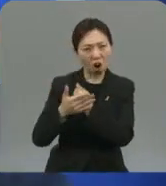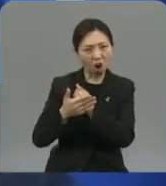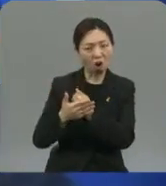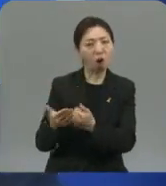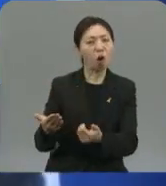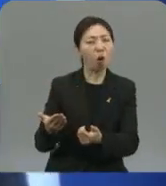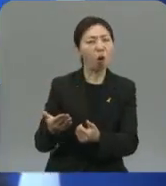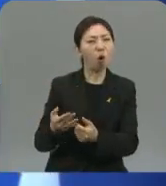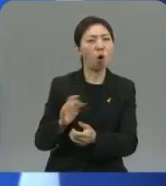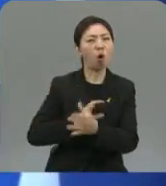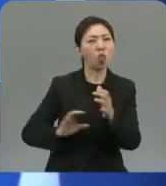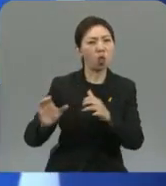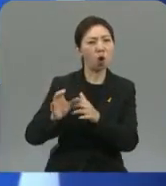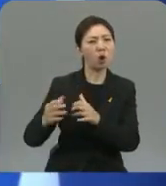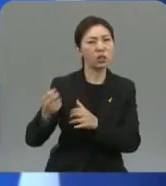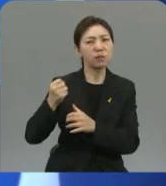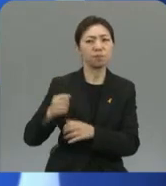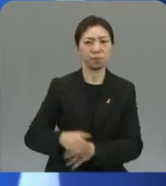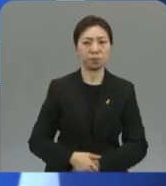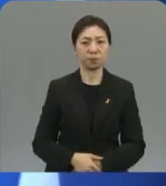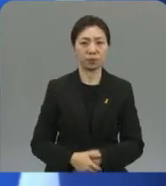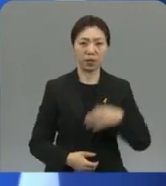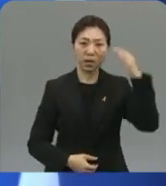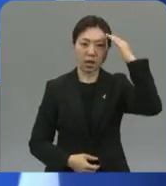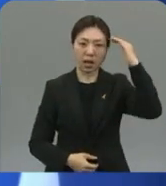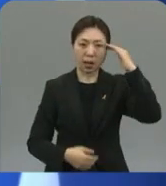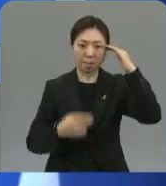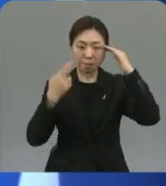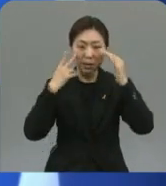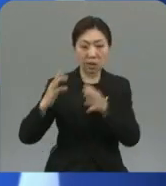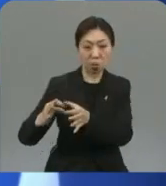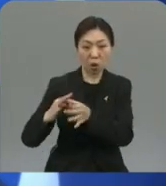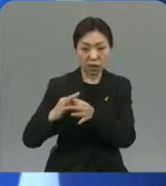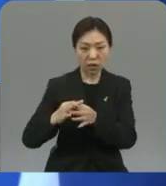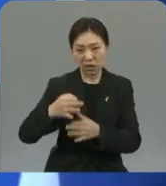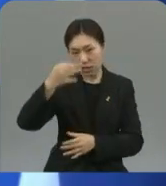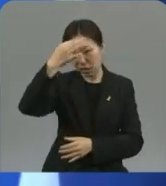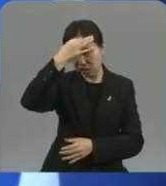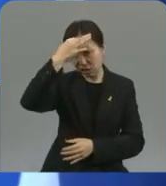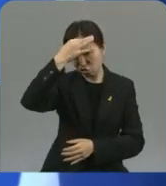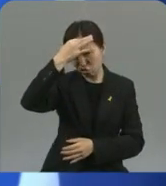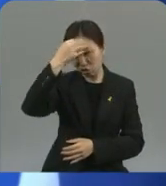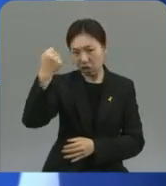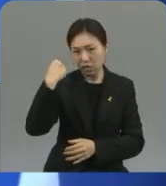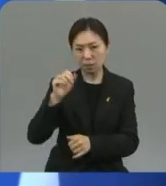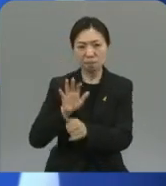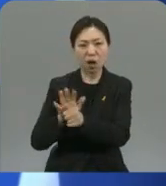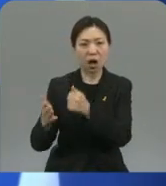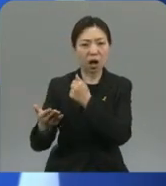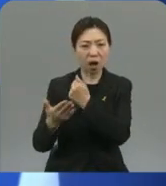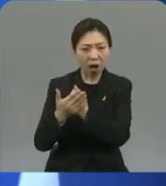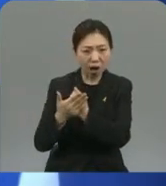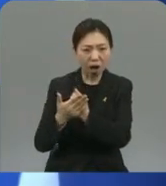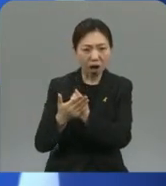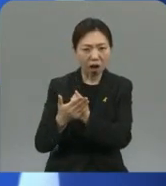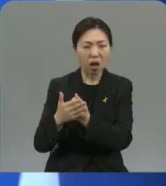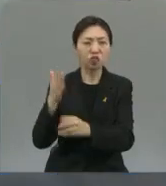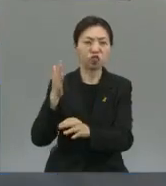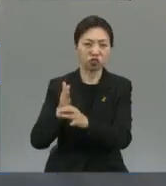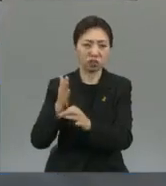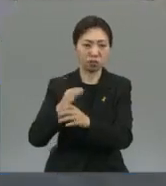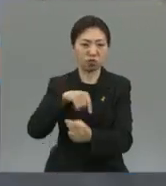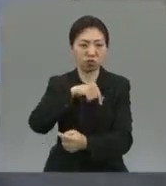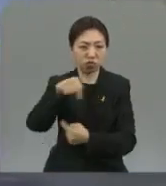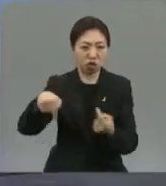toutefois quelques divergences. Edgar Kagan a fait savoir que les relations sud-coréano-américaines avait changé complètement à mesure